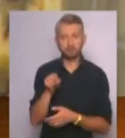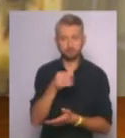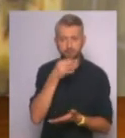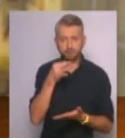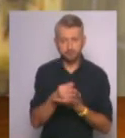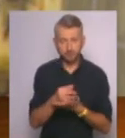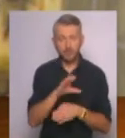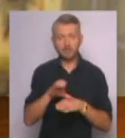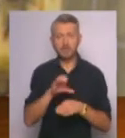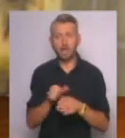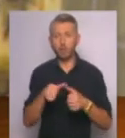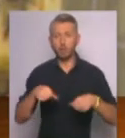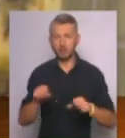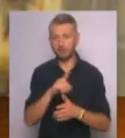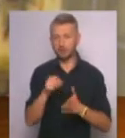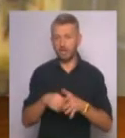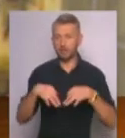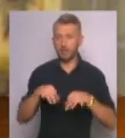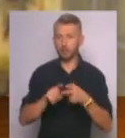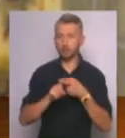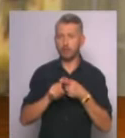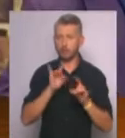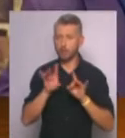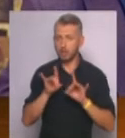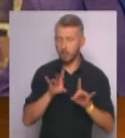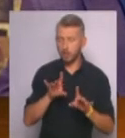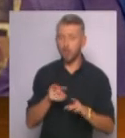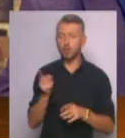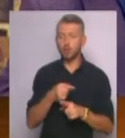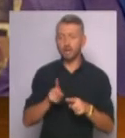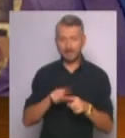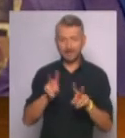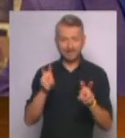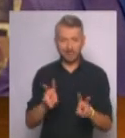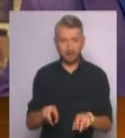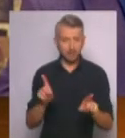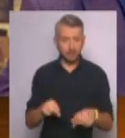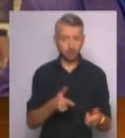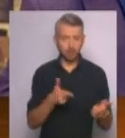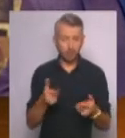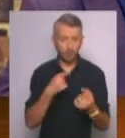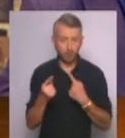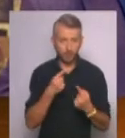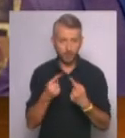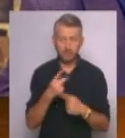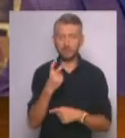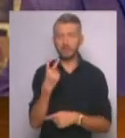є секретарем комісії з питань транспорту, зв'язку та реклами. Тож на ці теми ми також сьогодні готові поговорити.